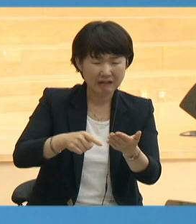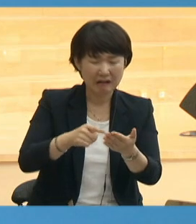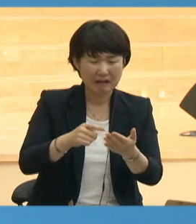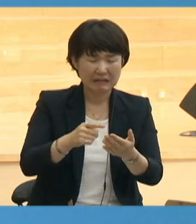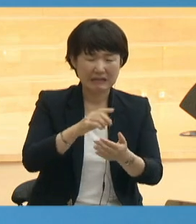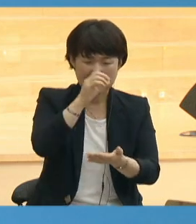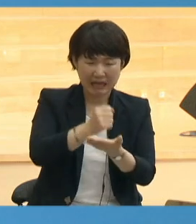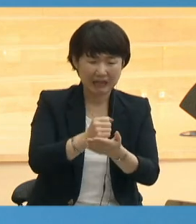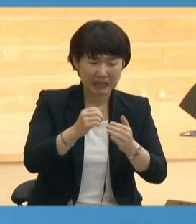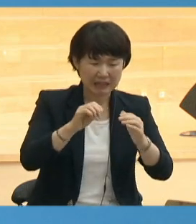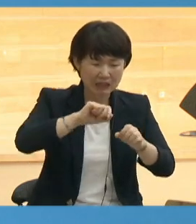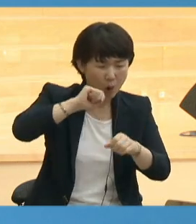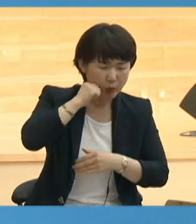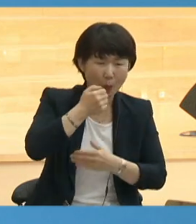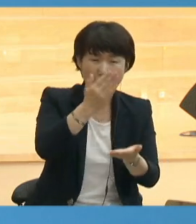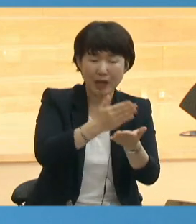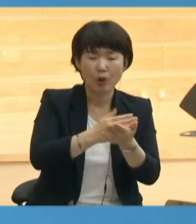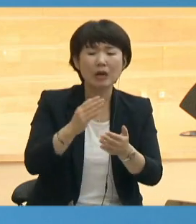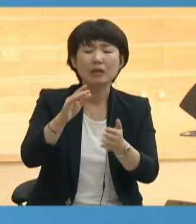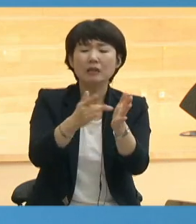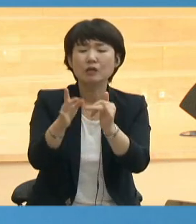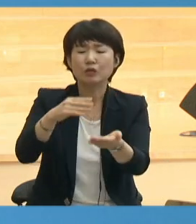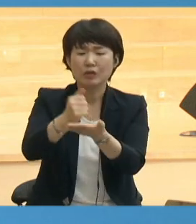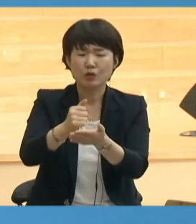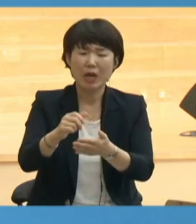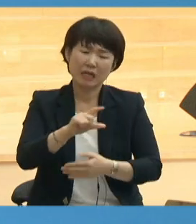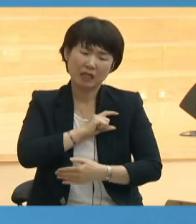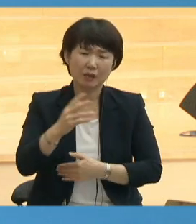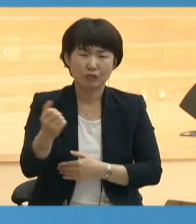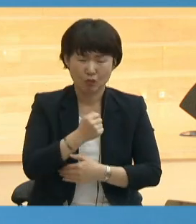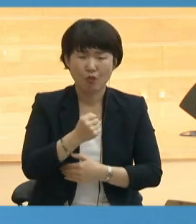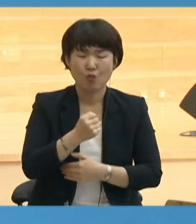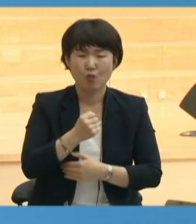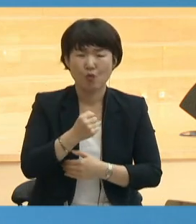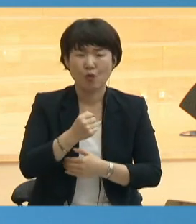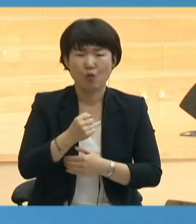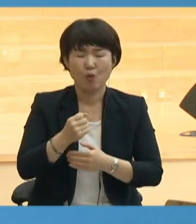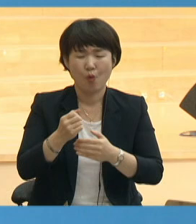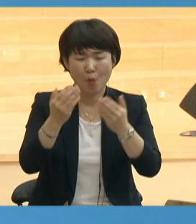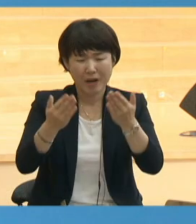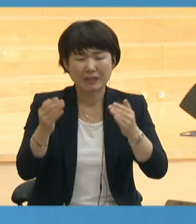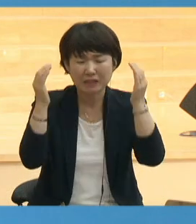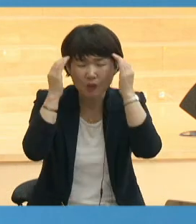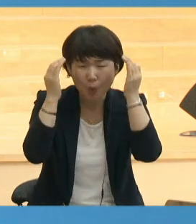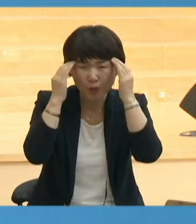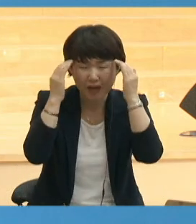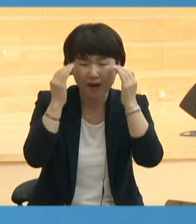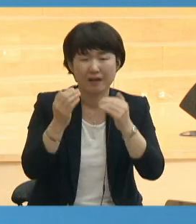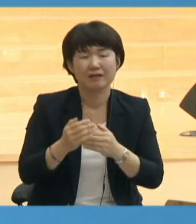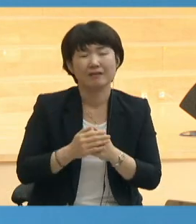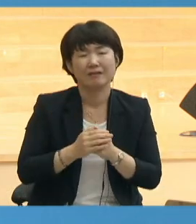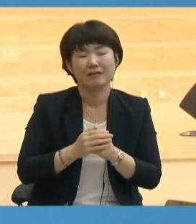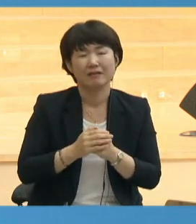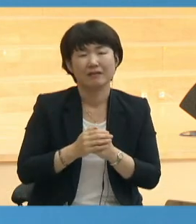예수 그리스도의 예루살렘 문의 다는 그건 안 여러분 도전합니다